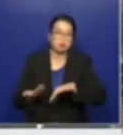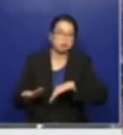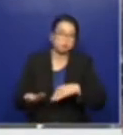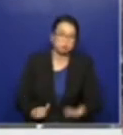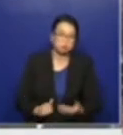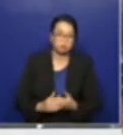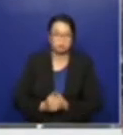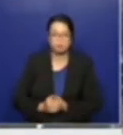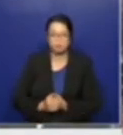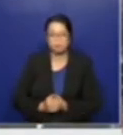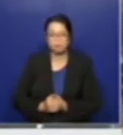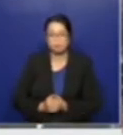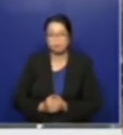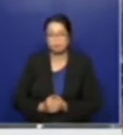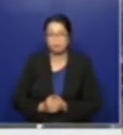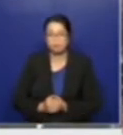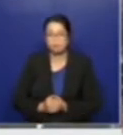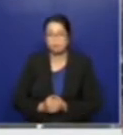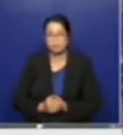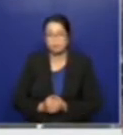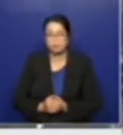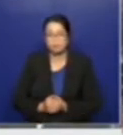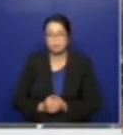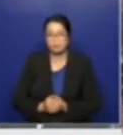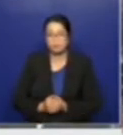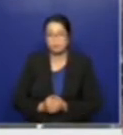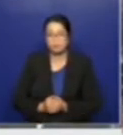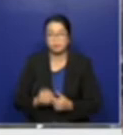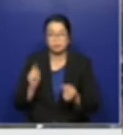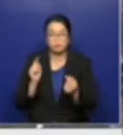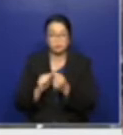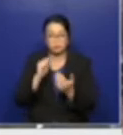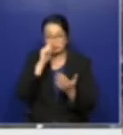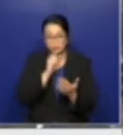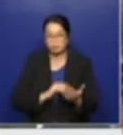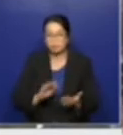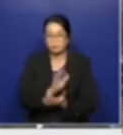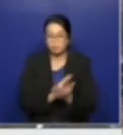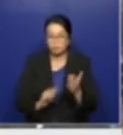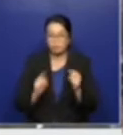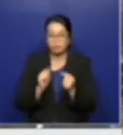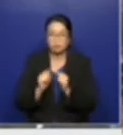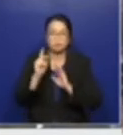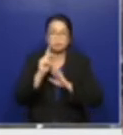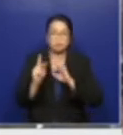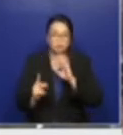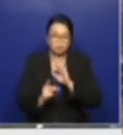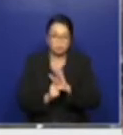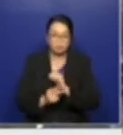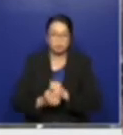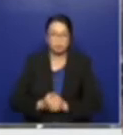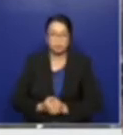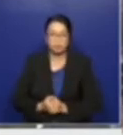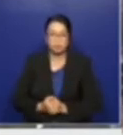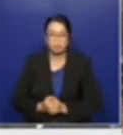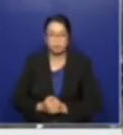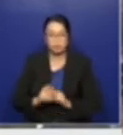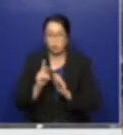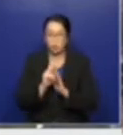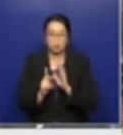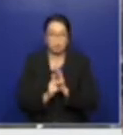อีกประการหนึ่งครับด้านการเป็นรูปประเทศด้านกฎหมายอันนี้ชัดเจนครับด้านกฎหมายยิ่งชัดเจน